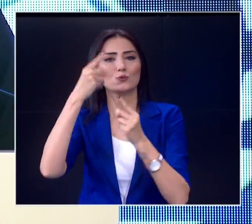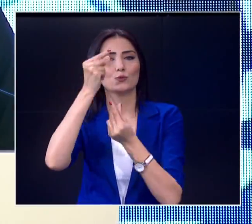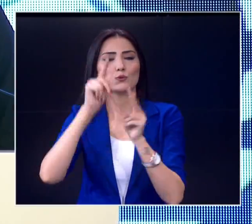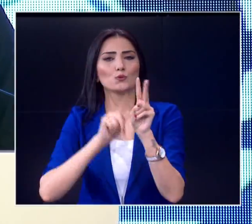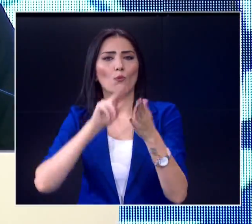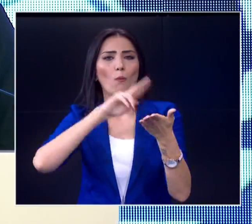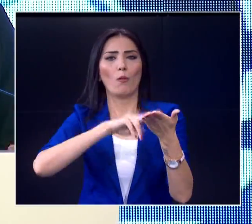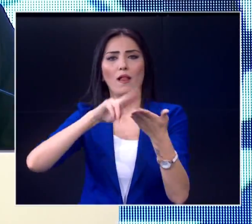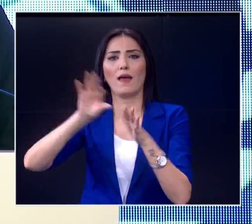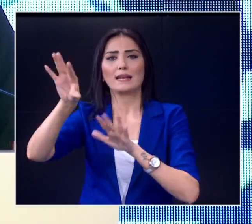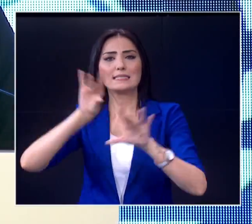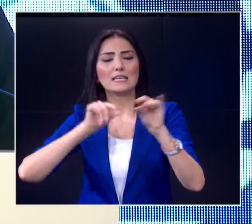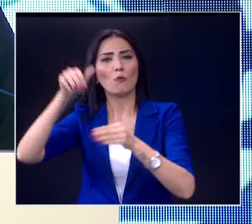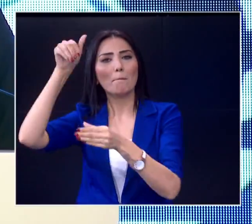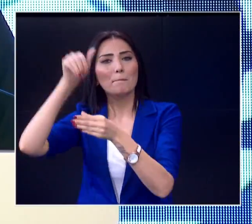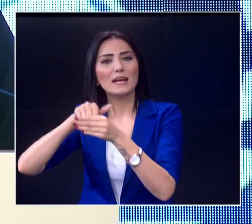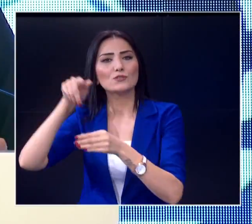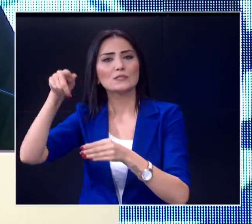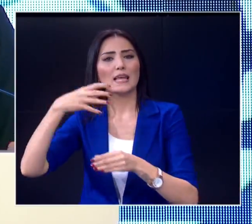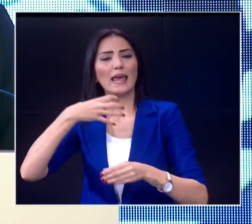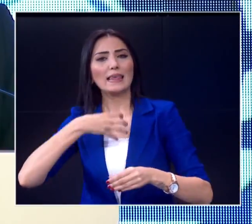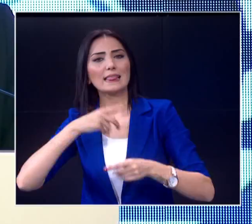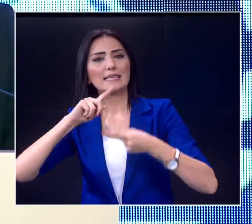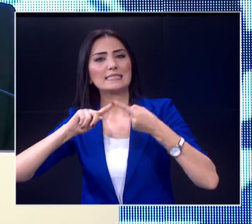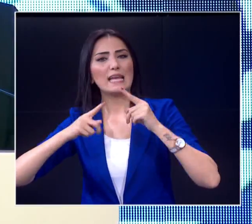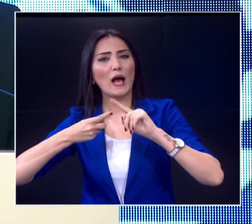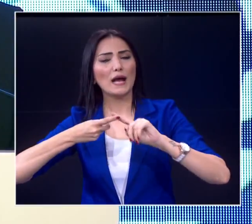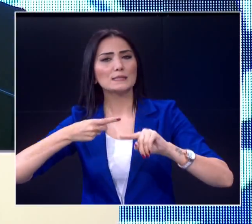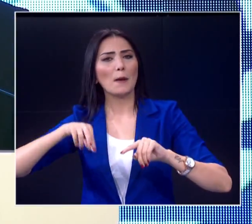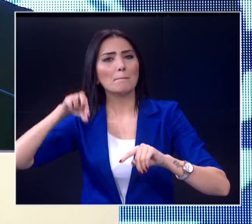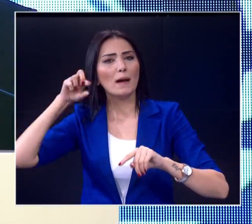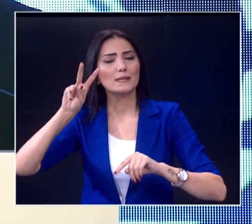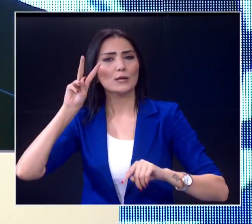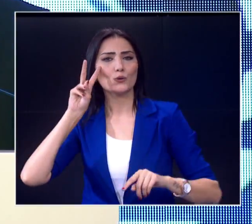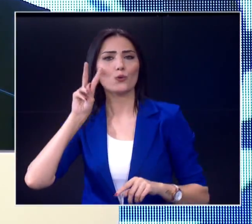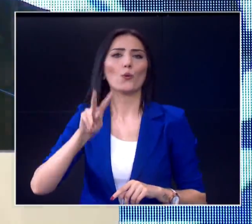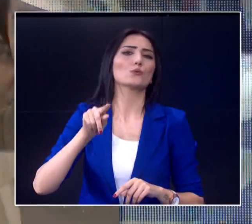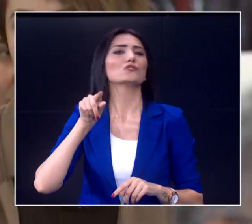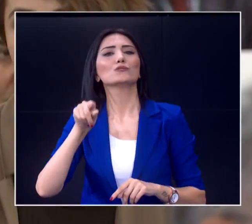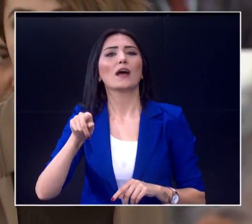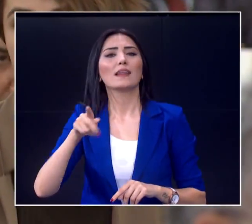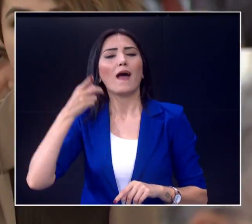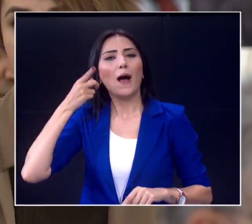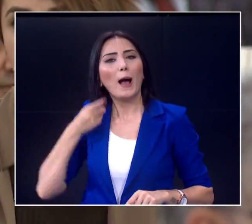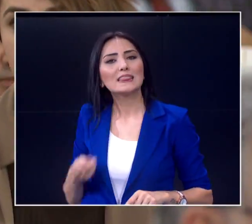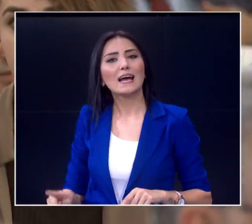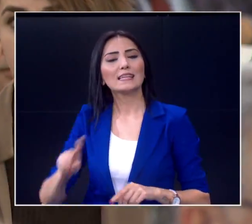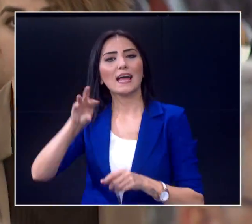seçiyor. Mecliste temsil eden siyasi partilerin gösterdiği adaylar